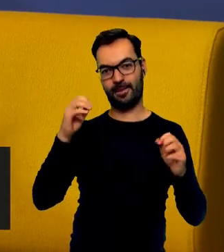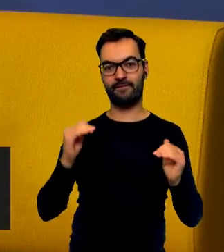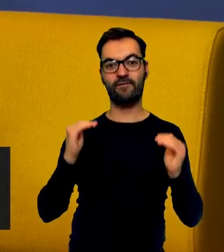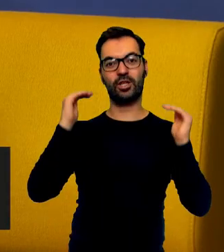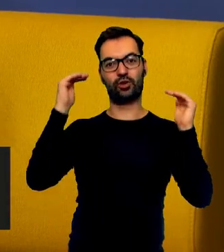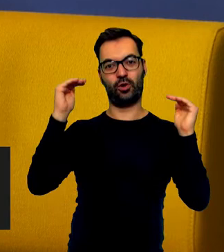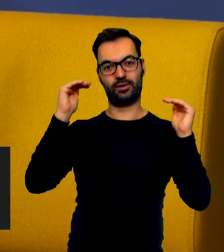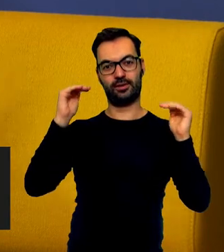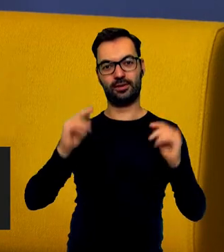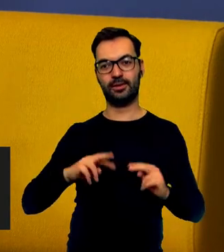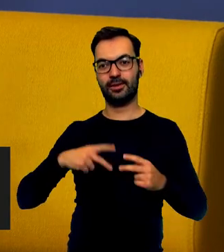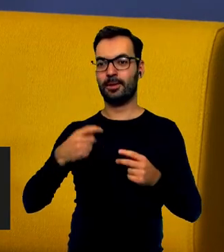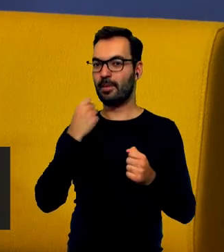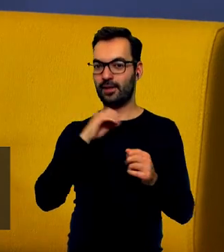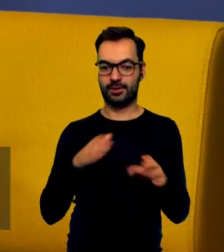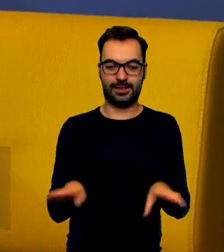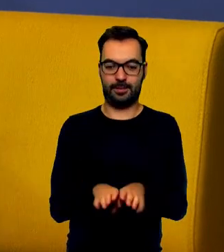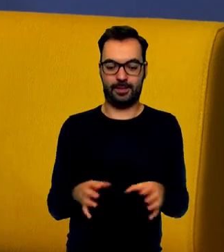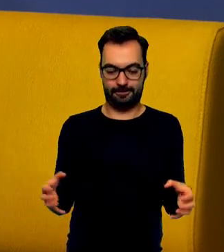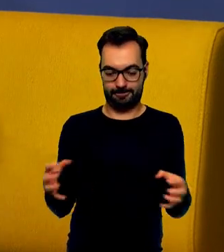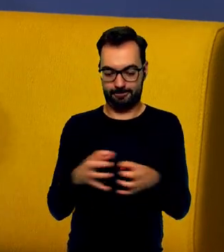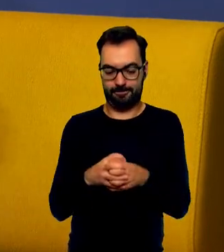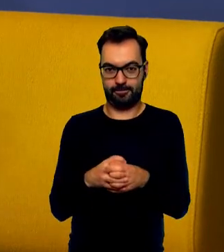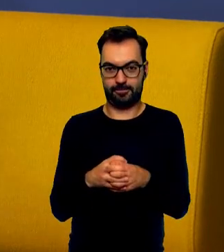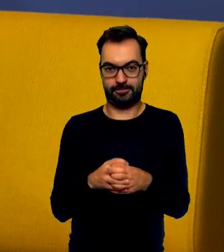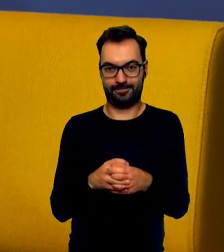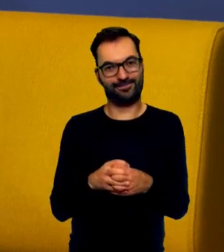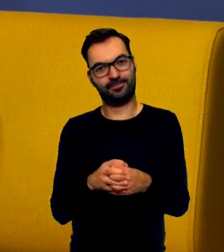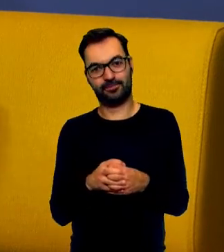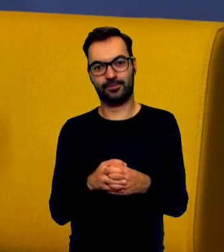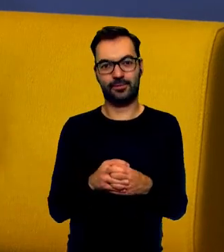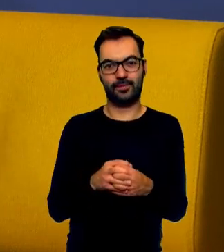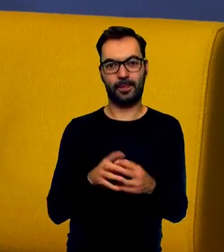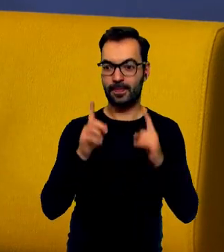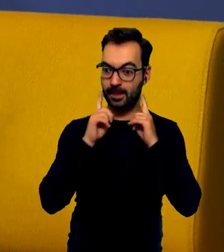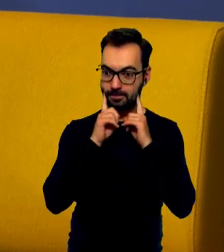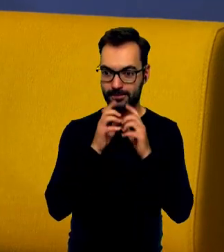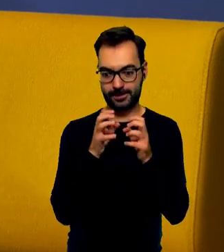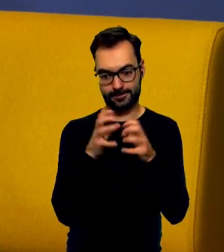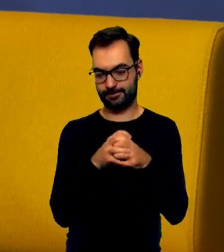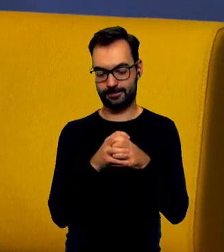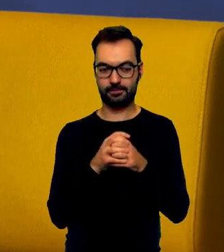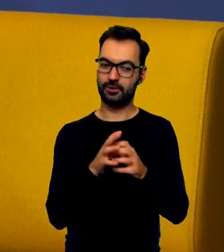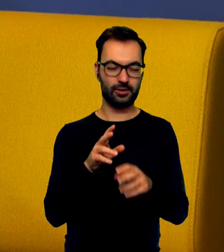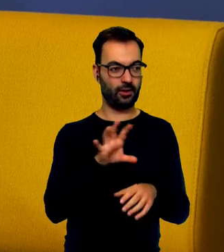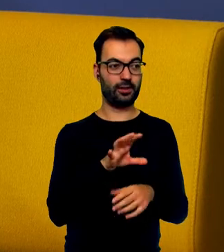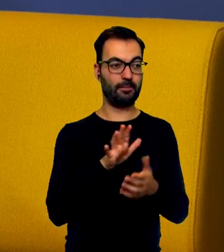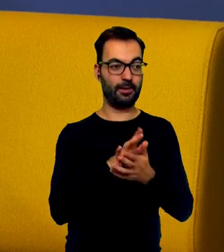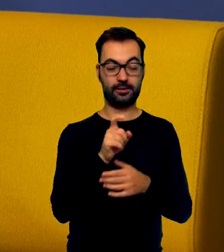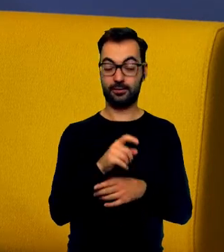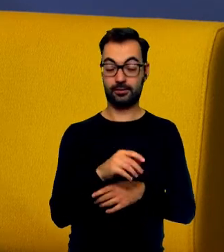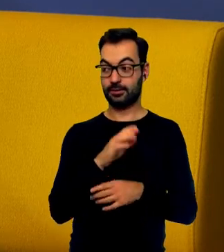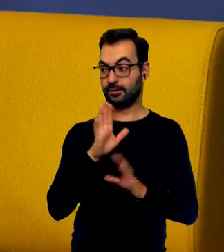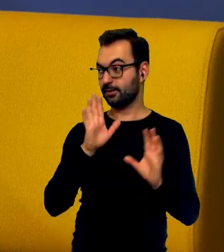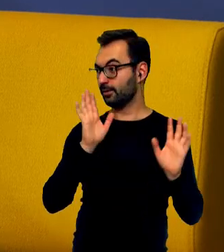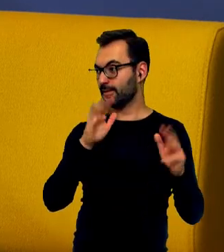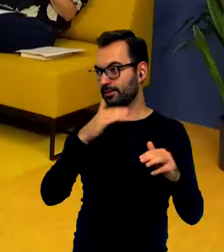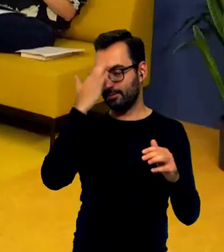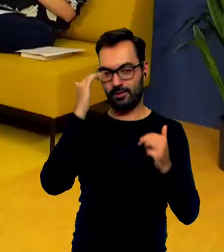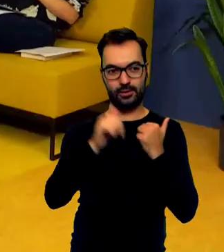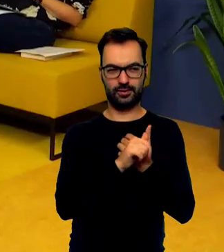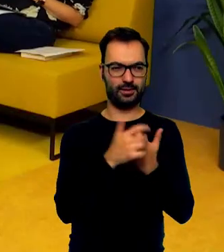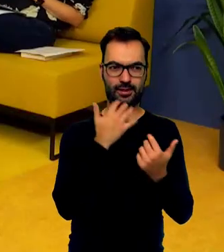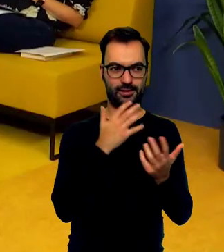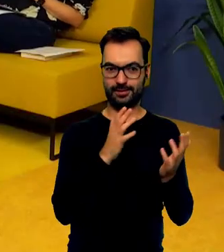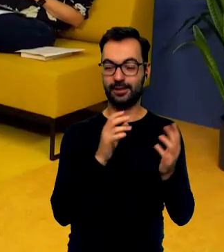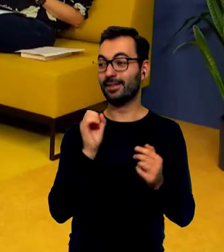wysoki, on bywa strasznie hermetyczny. Taki hermetyczny naprawdę w że odpadasz po 15 sekundach, bo po prostu nie wiesz, o czym pan